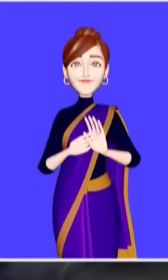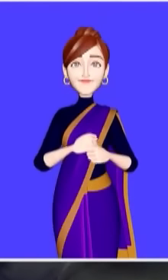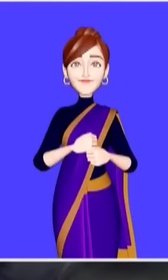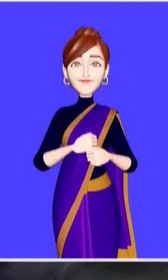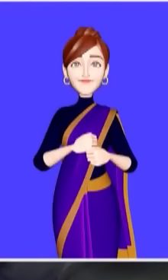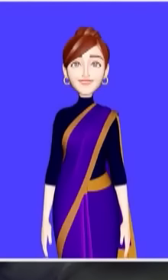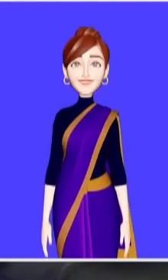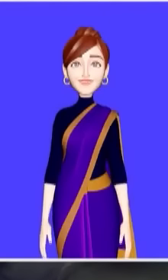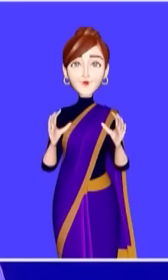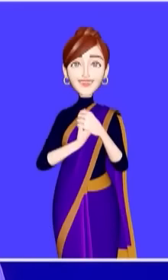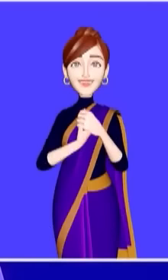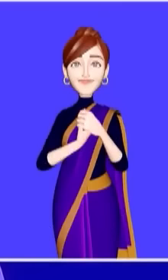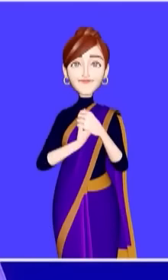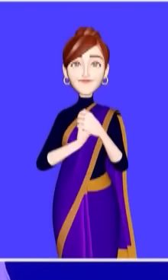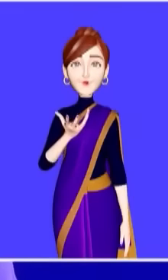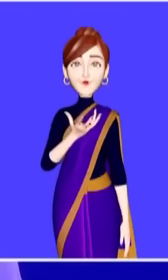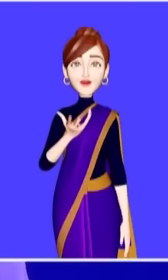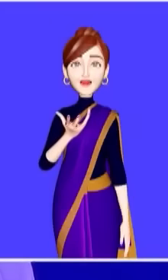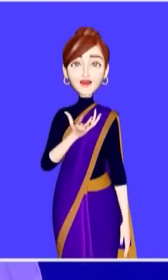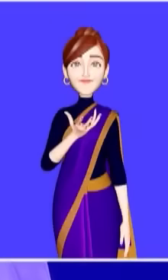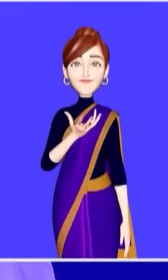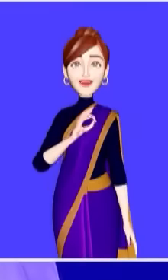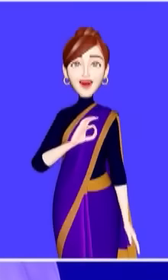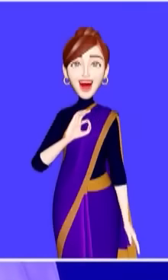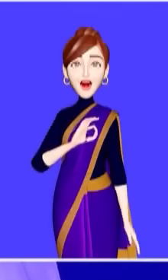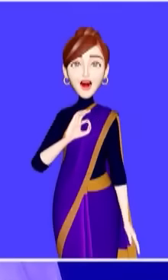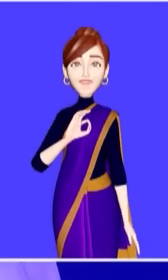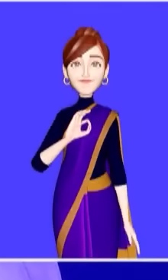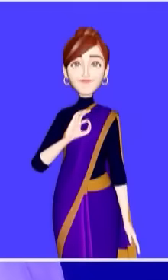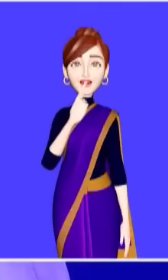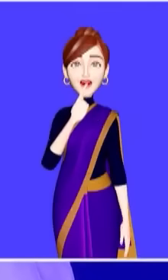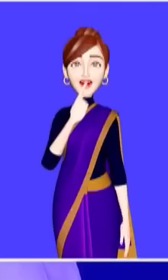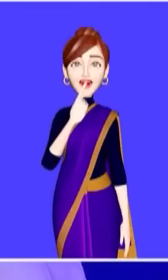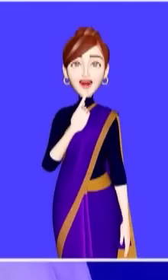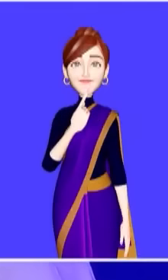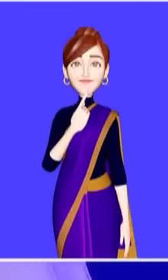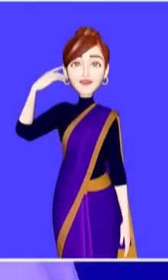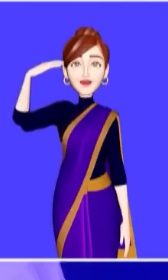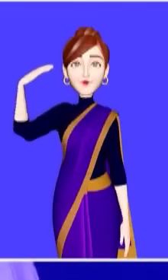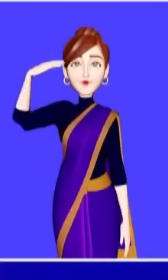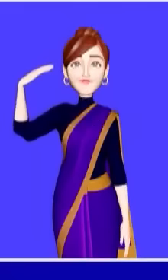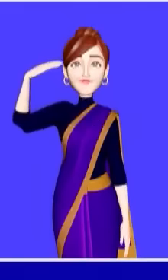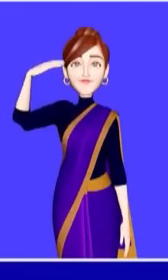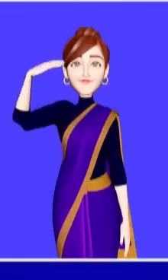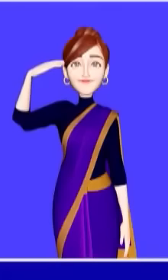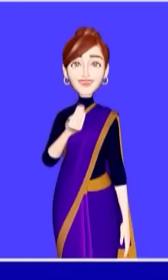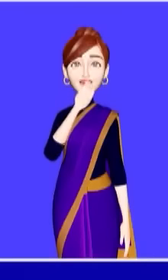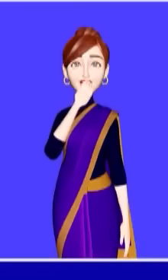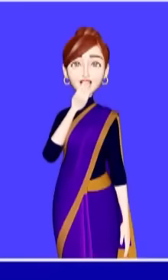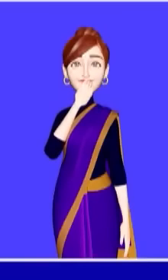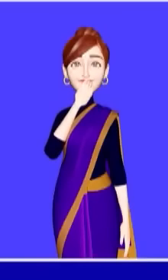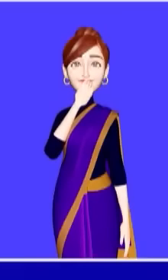और साथियों, मैं जिम्मेवारी के साथ कहता हूं, गर्व के साथ कहता हूं, हमें भय